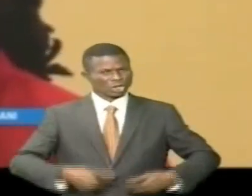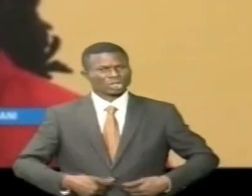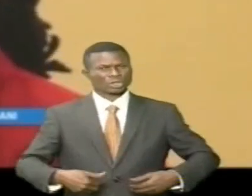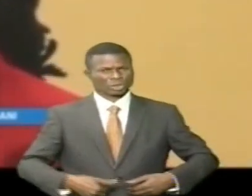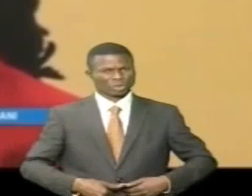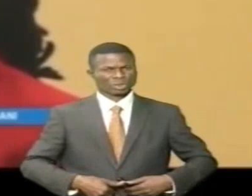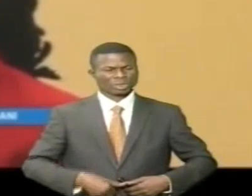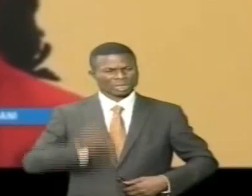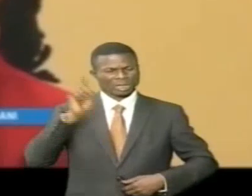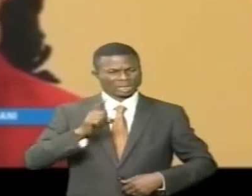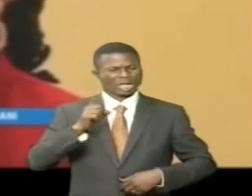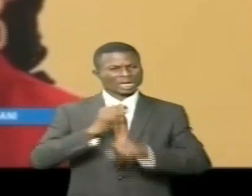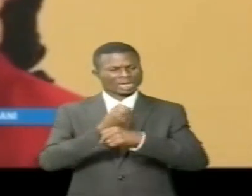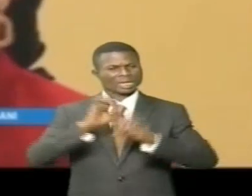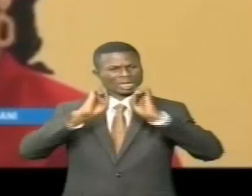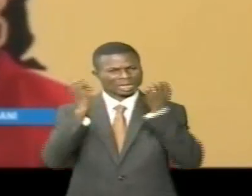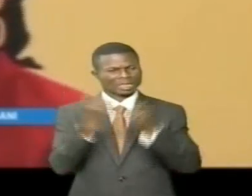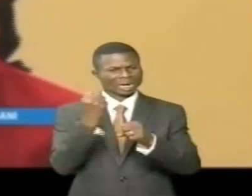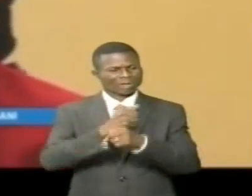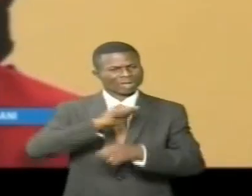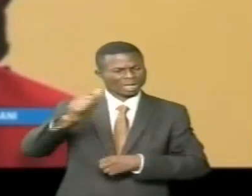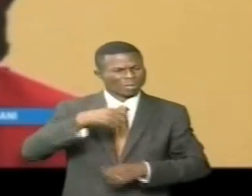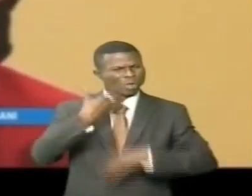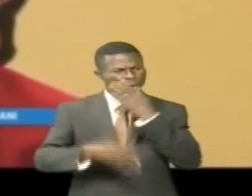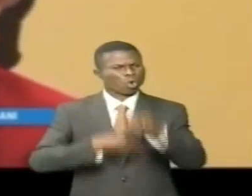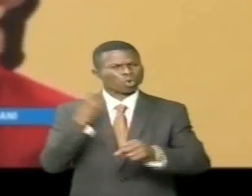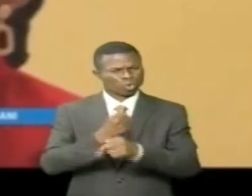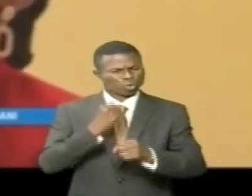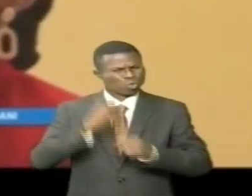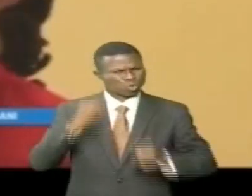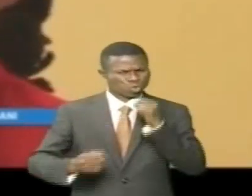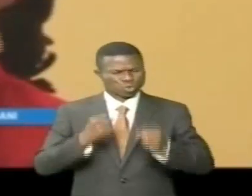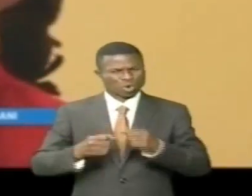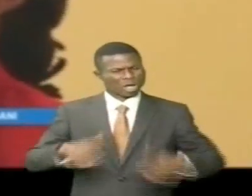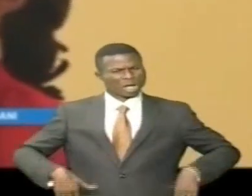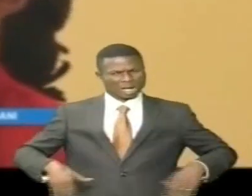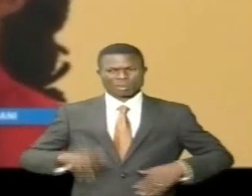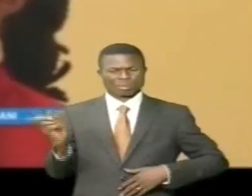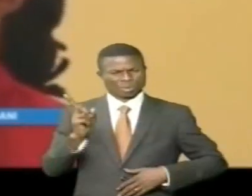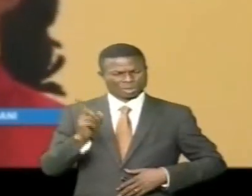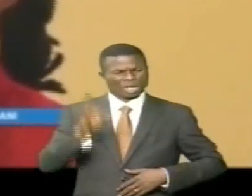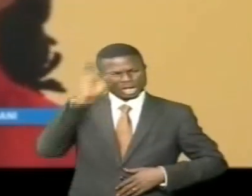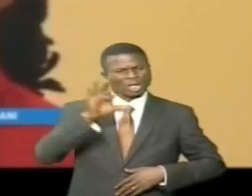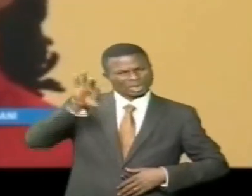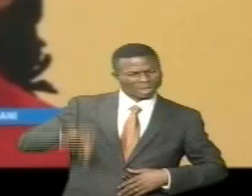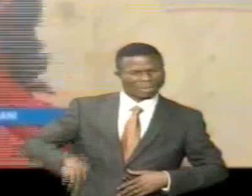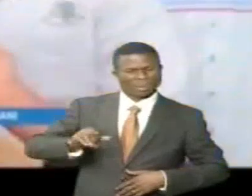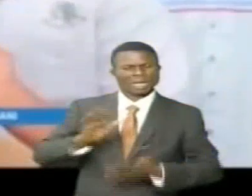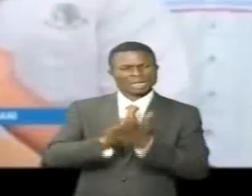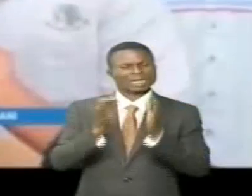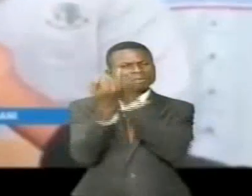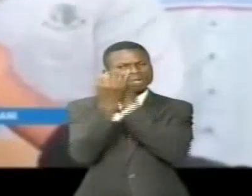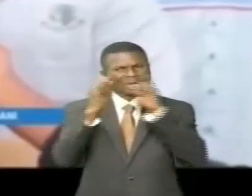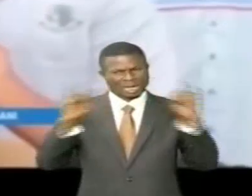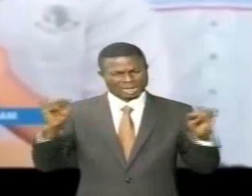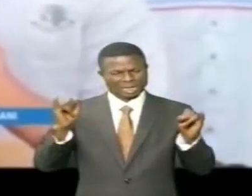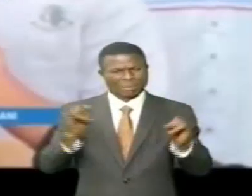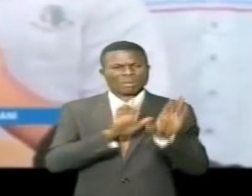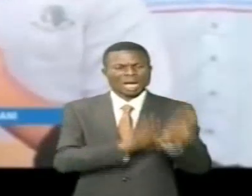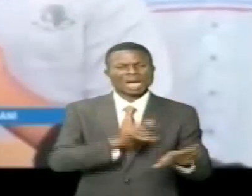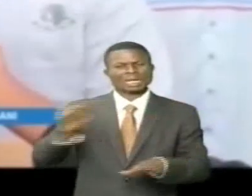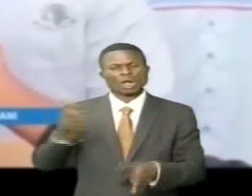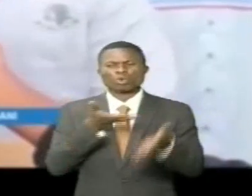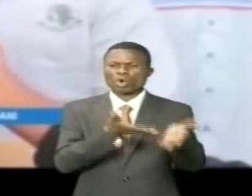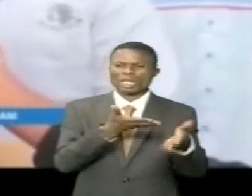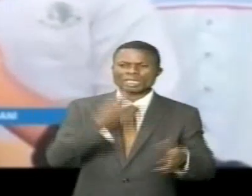être entrepreneurs, les jeunes à travailler, les jeunes à subvenir à leurs besoins, à être indépendants. Oui, les motivations